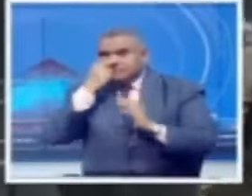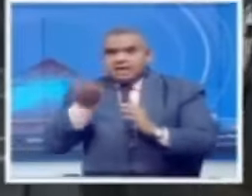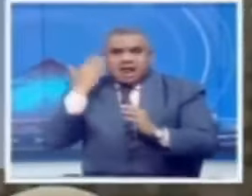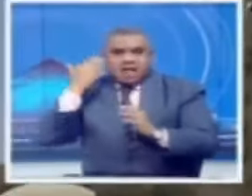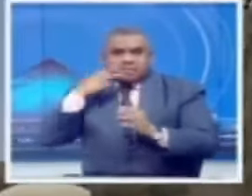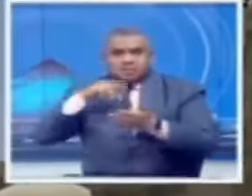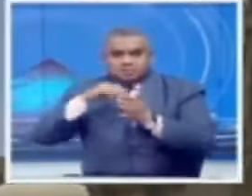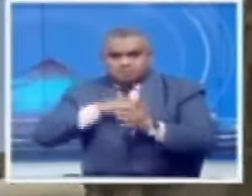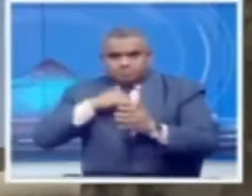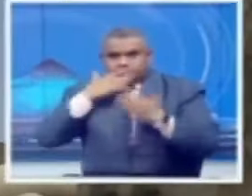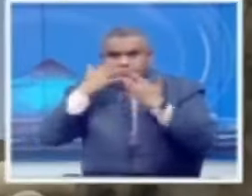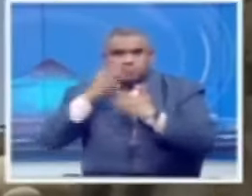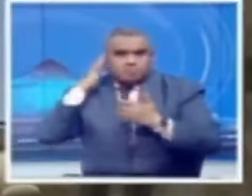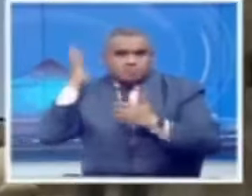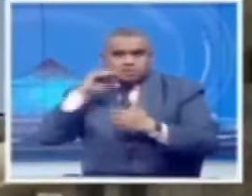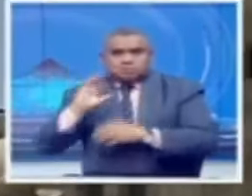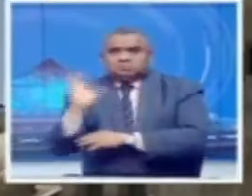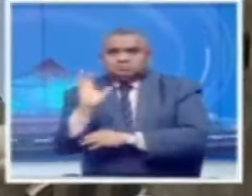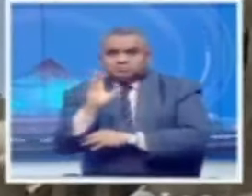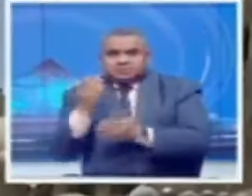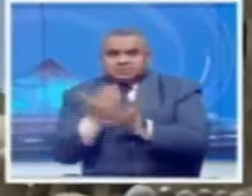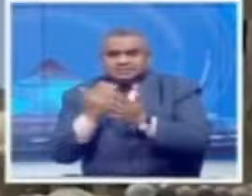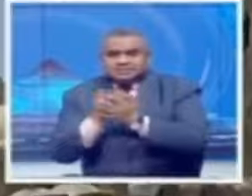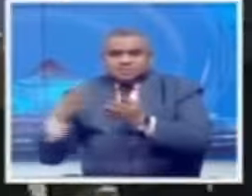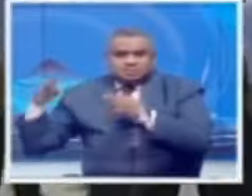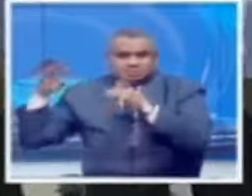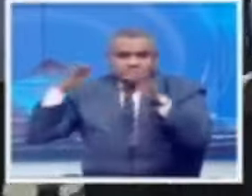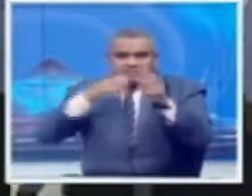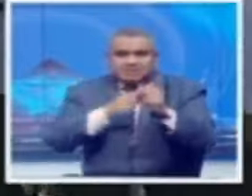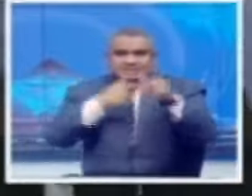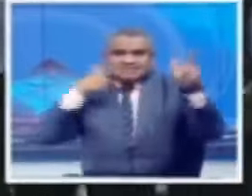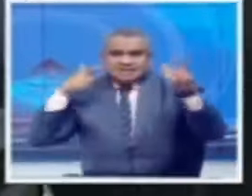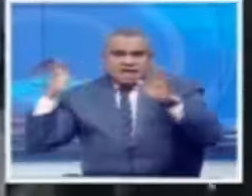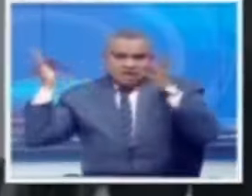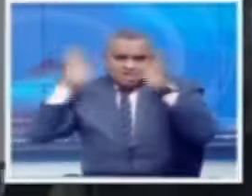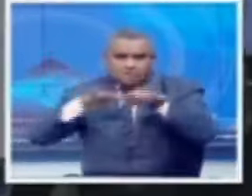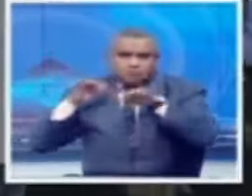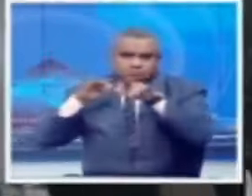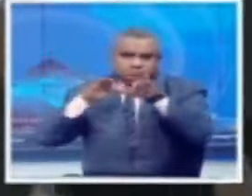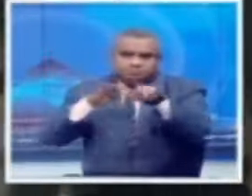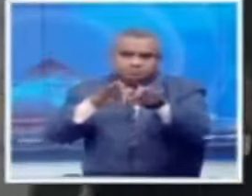ثقته في أن هذا المشروع سيكون عامل جذب سياحي.